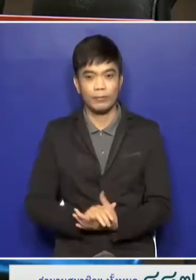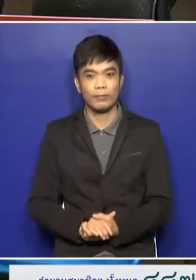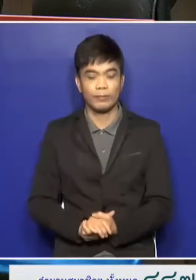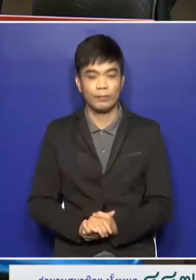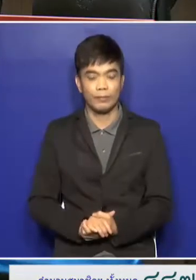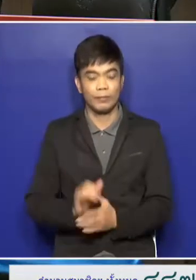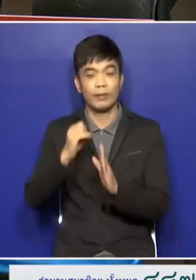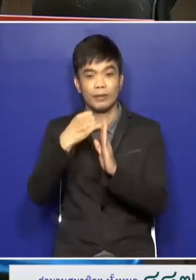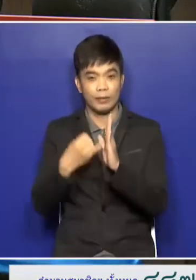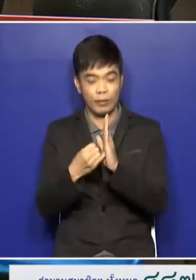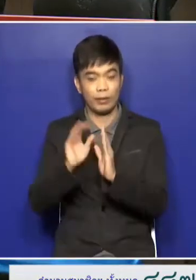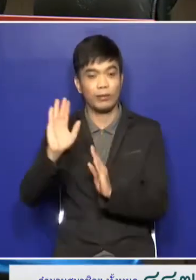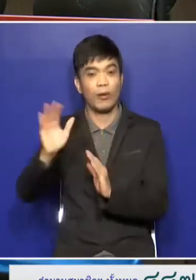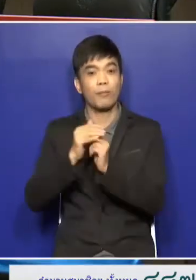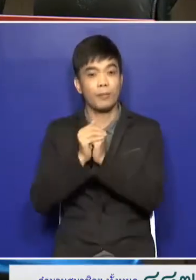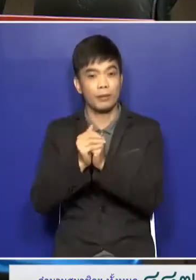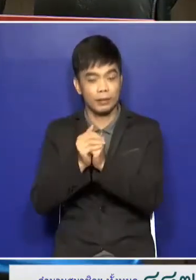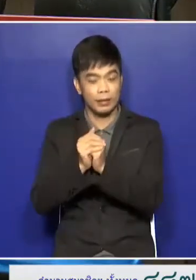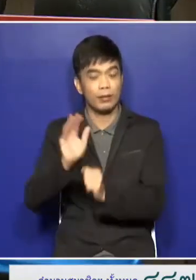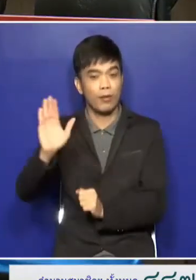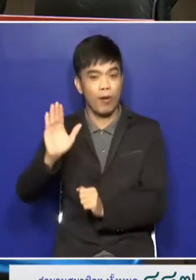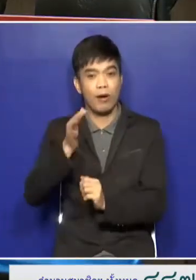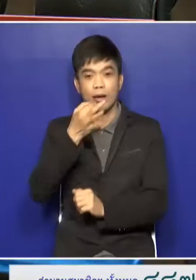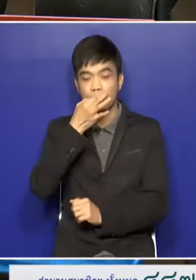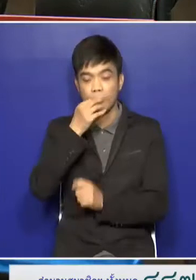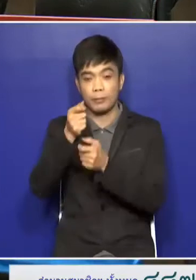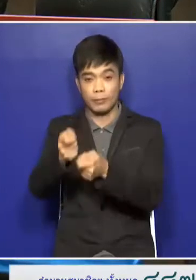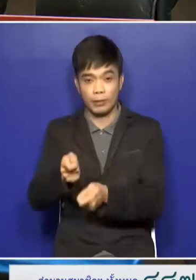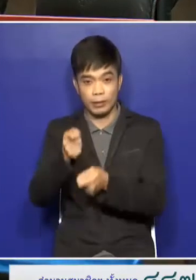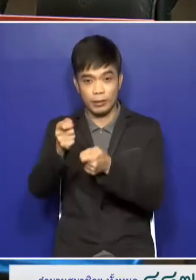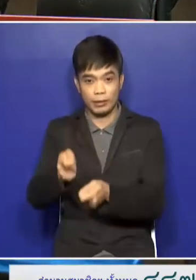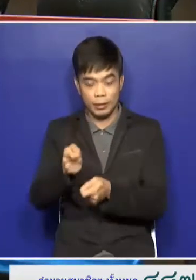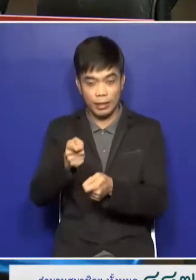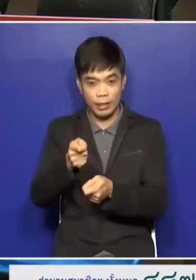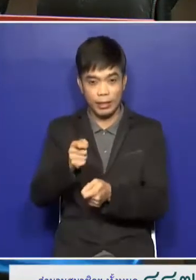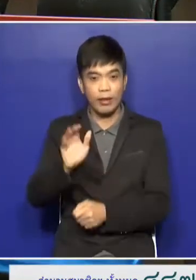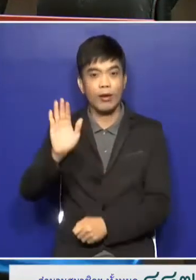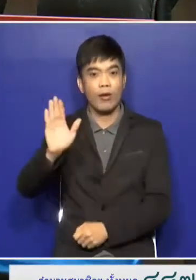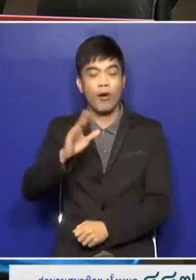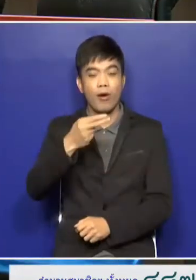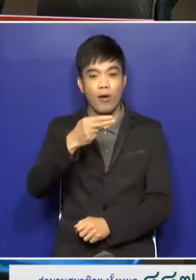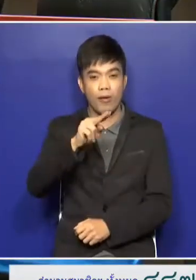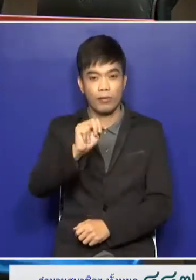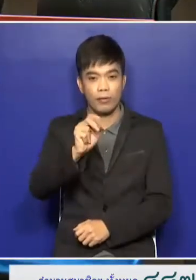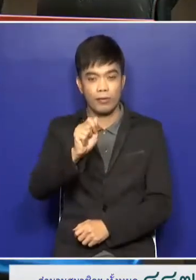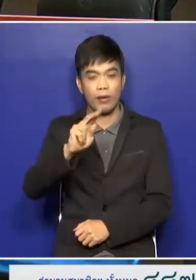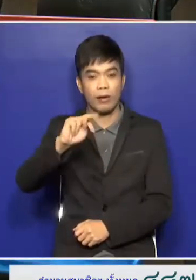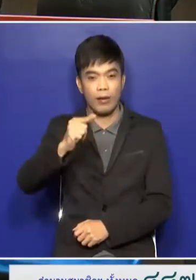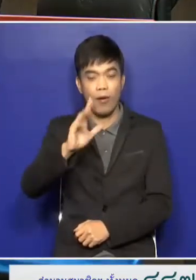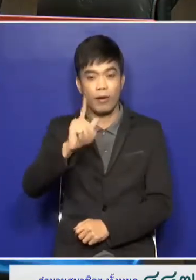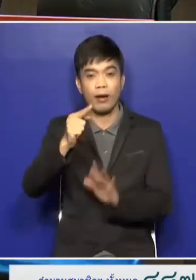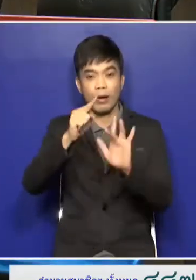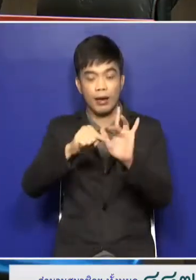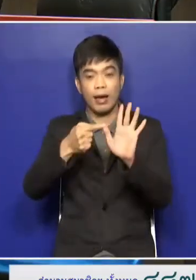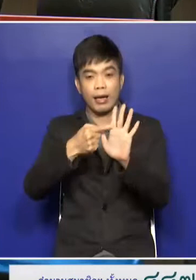ลบุรีจังหวัดปราจีนบุรีของเกษตรกรอินทรีหนองช้างโรงหมู่ที่4ตำบลกับอำเภอกบิ